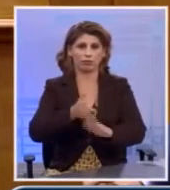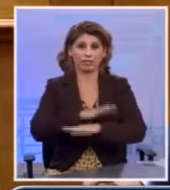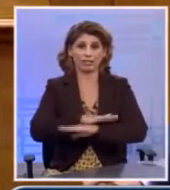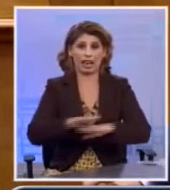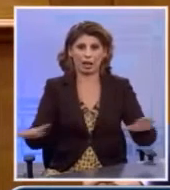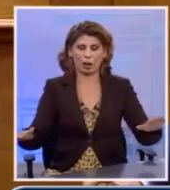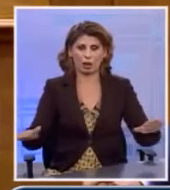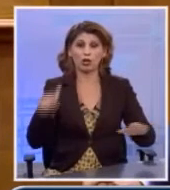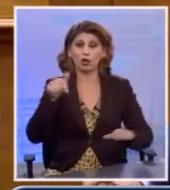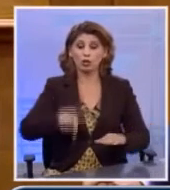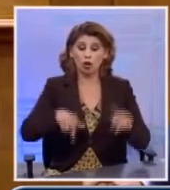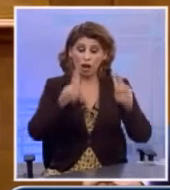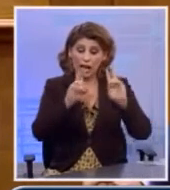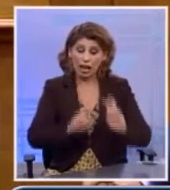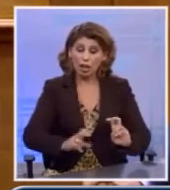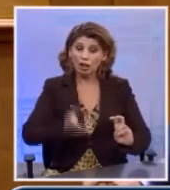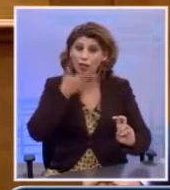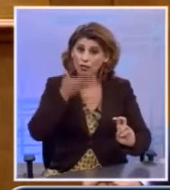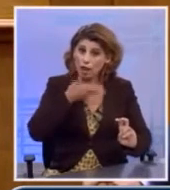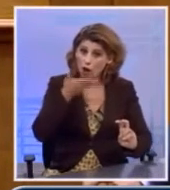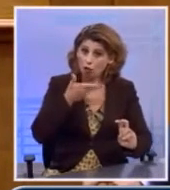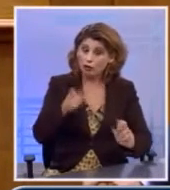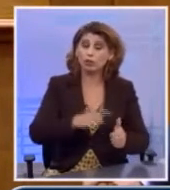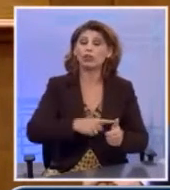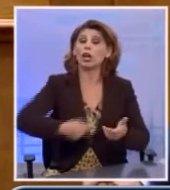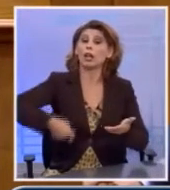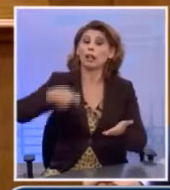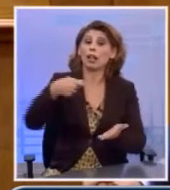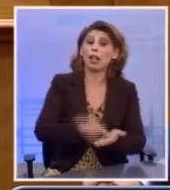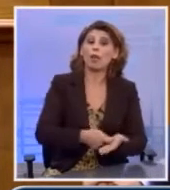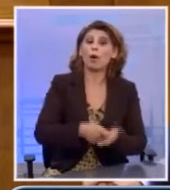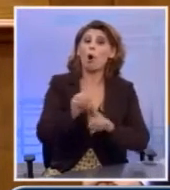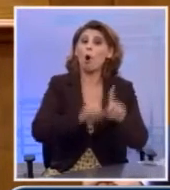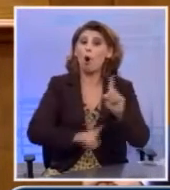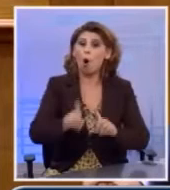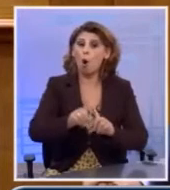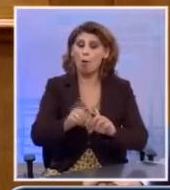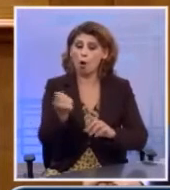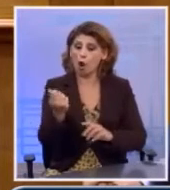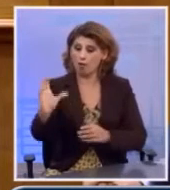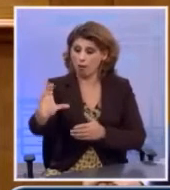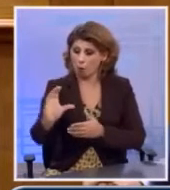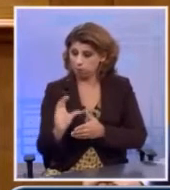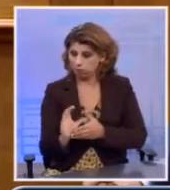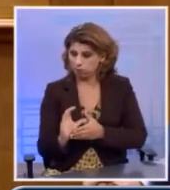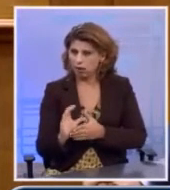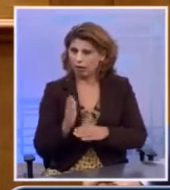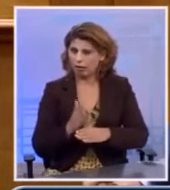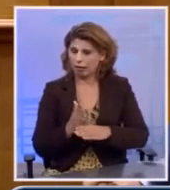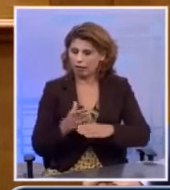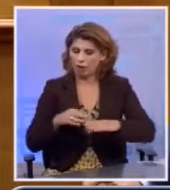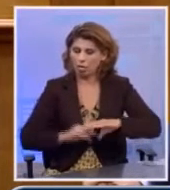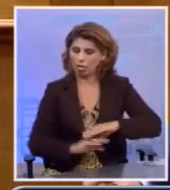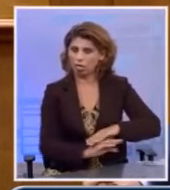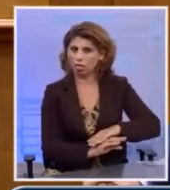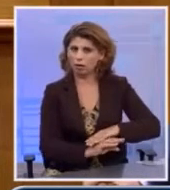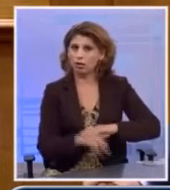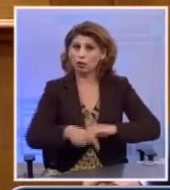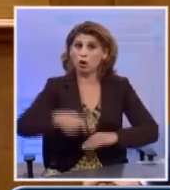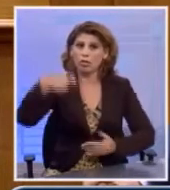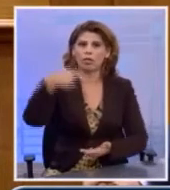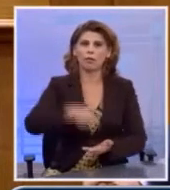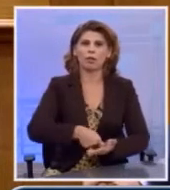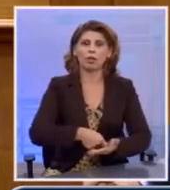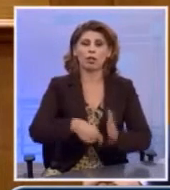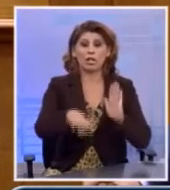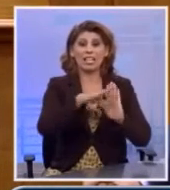και θα λογοδοτήσουν και θα πληρώσουν όσοι έχουν αποκρύψει χρήματα. Οι λίστες της φοροδιαφυγής αξιοποιούνται